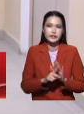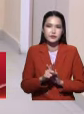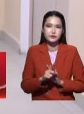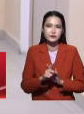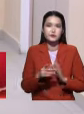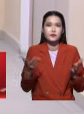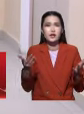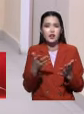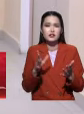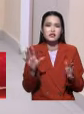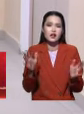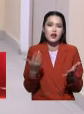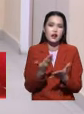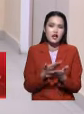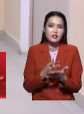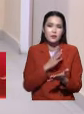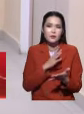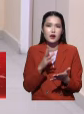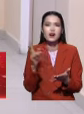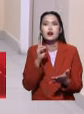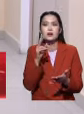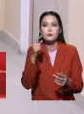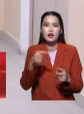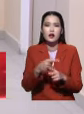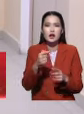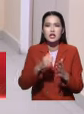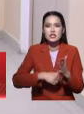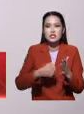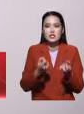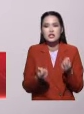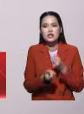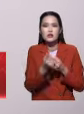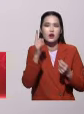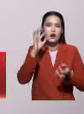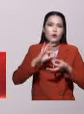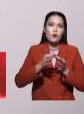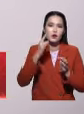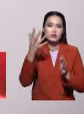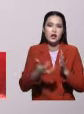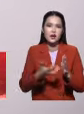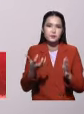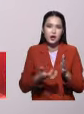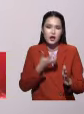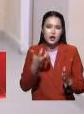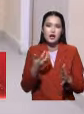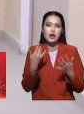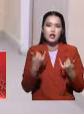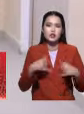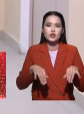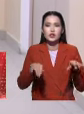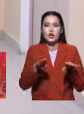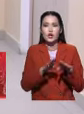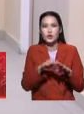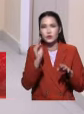қандай әңгіме болған, ол кім туралы болған, ол не туралы болған белгісіз. Кейбіреулер өздерін не үшін барғанда білмейді. Біз қыз көрішін